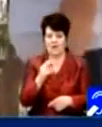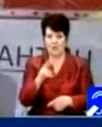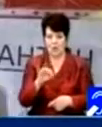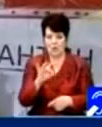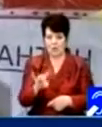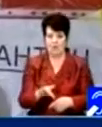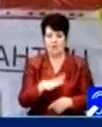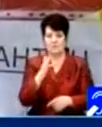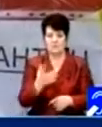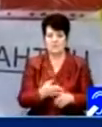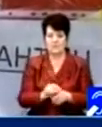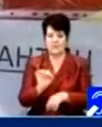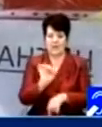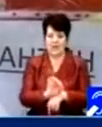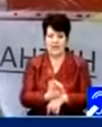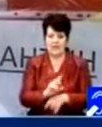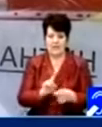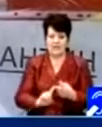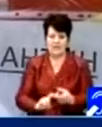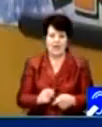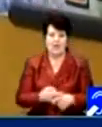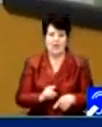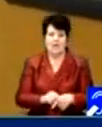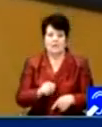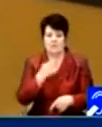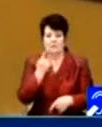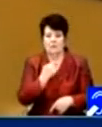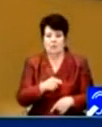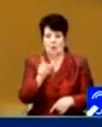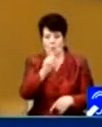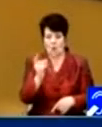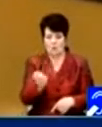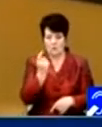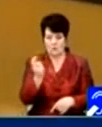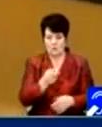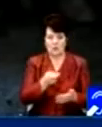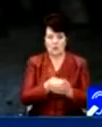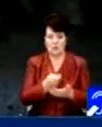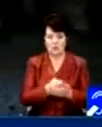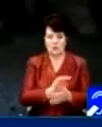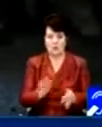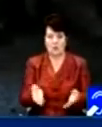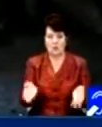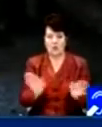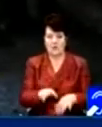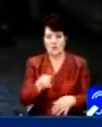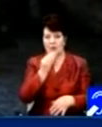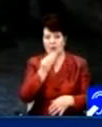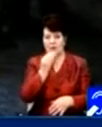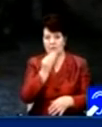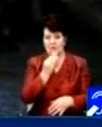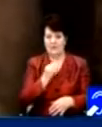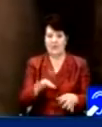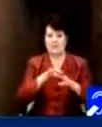fost instituită carantină. Inspectorii ANSA recomandă gospodarilor să nu hrănească porcii cu restul alimentelor, să schimbe hainele